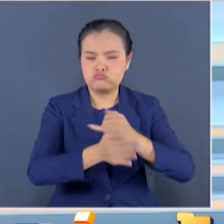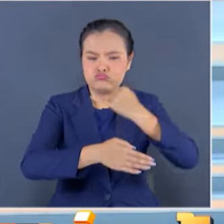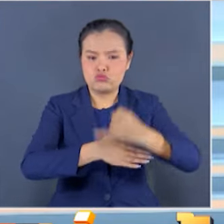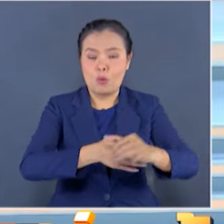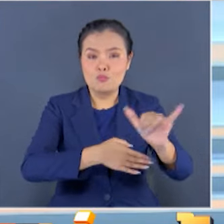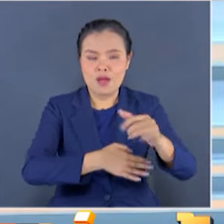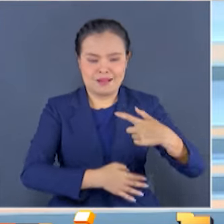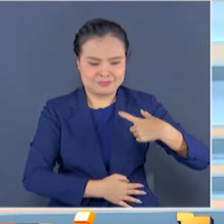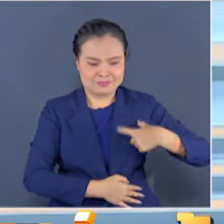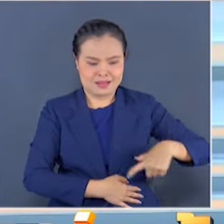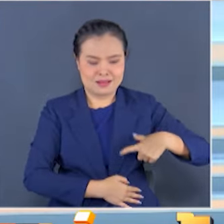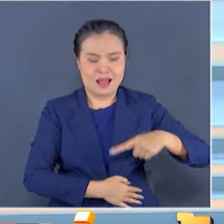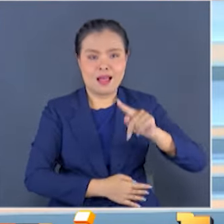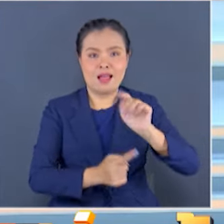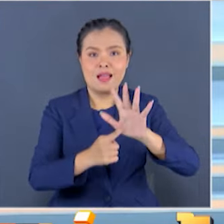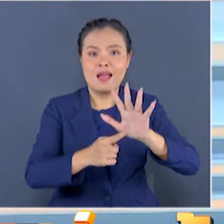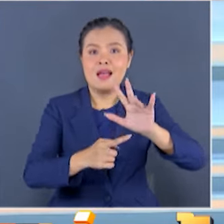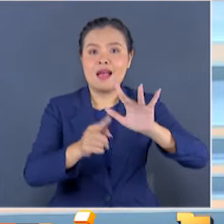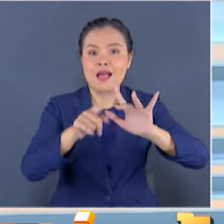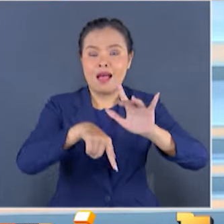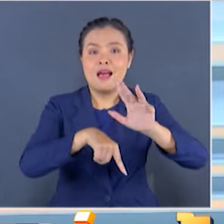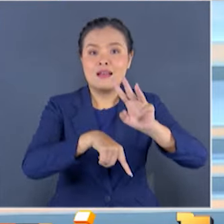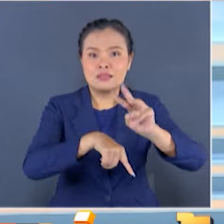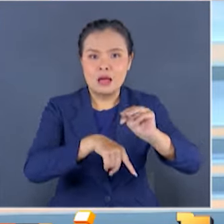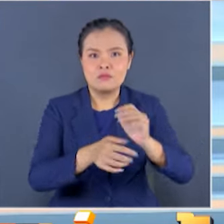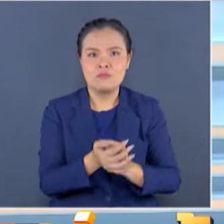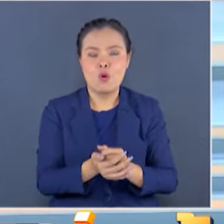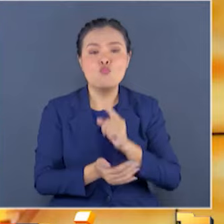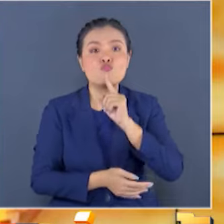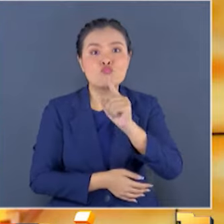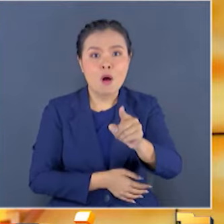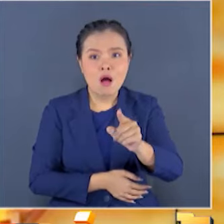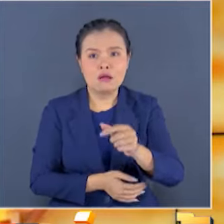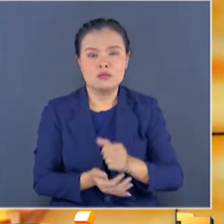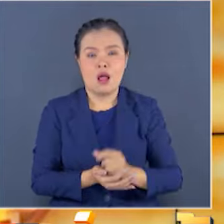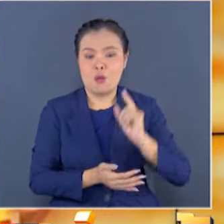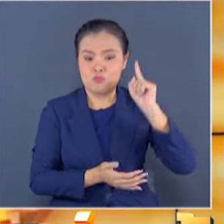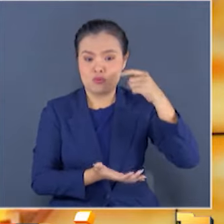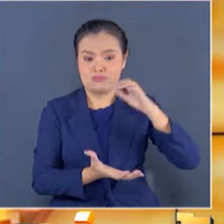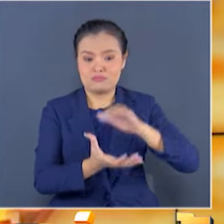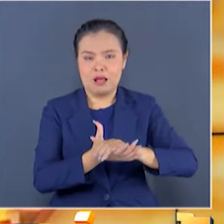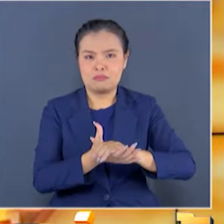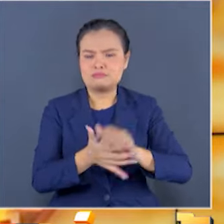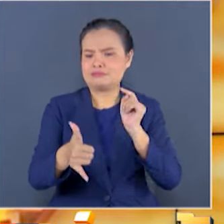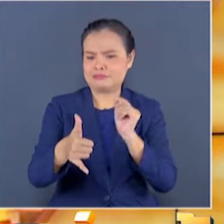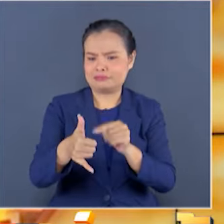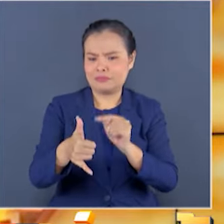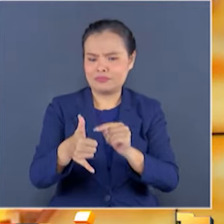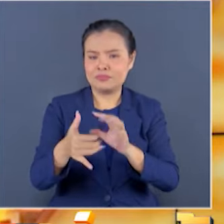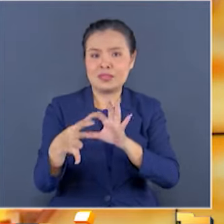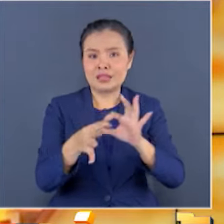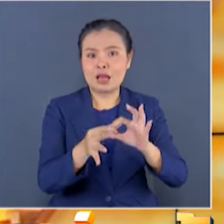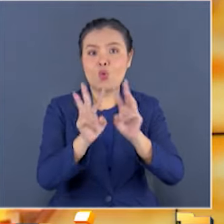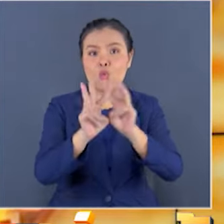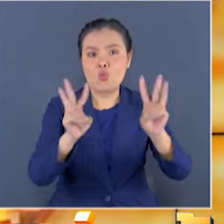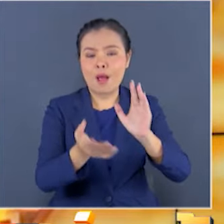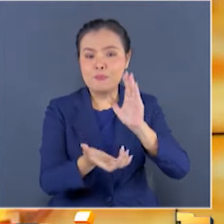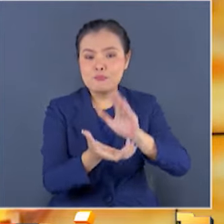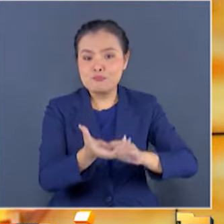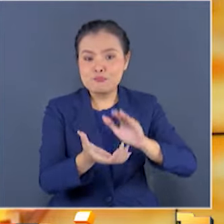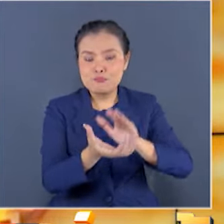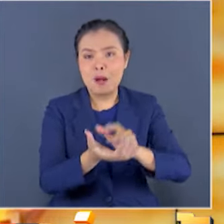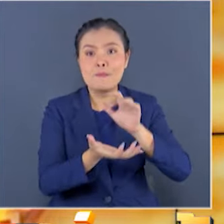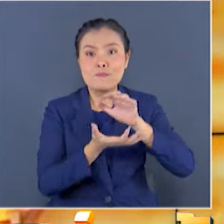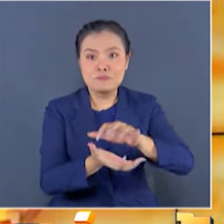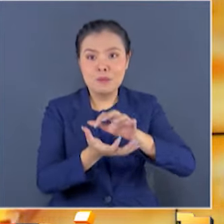่านนี้ทนายตั้มออกมาแฉต่อล่าสุดถึงคิวของภรรยาบิ๊กตำรวจที่ถูกกล่าวหาว่าไปเกี่ยวข้องกับเว็บพนันนะคะทนายตั้มบ